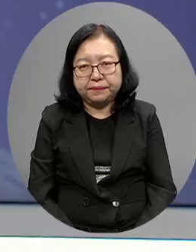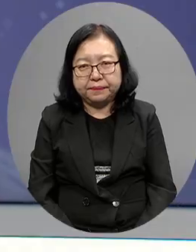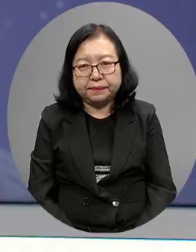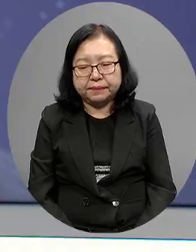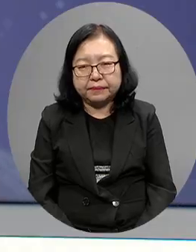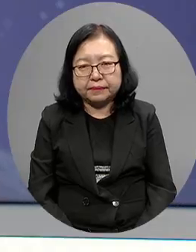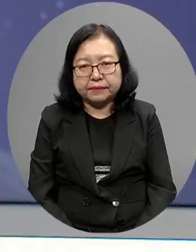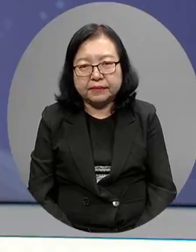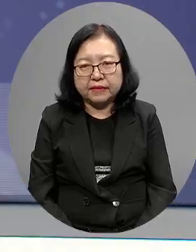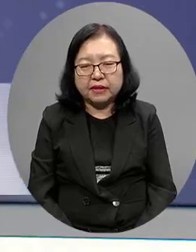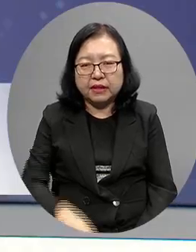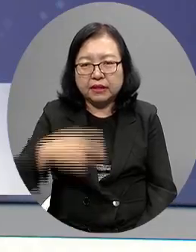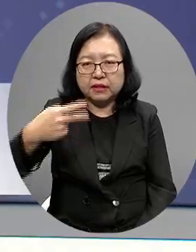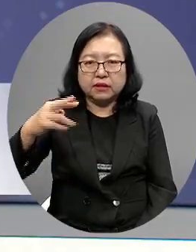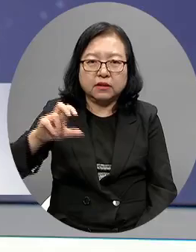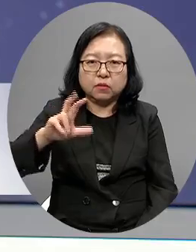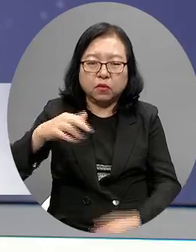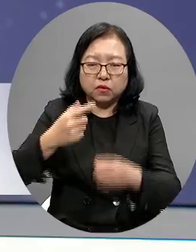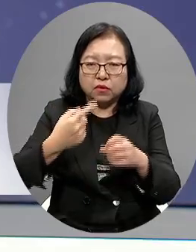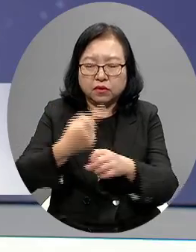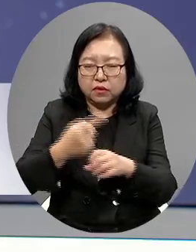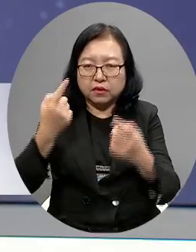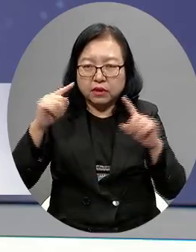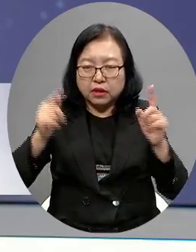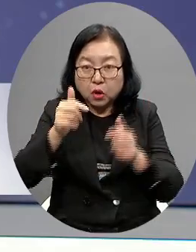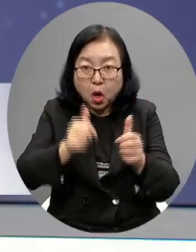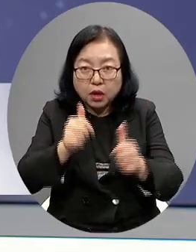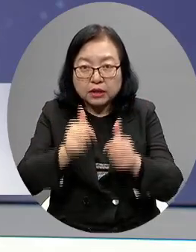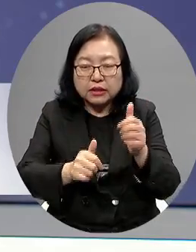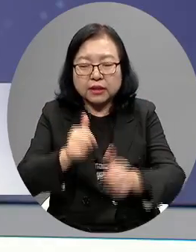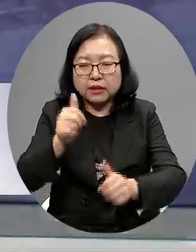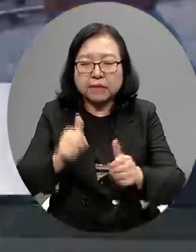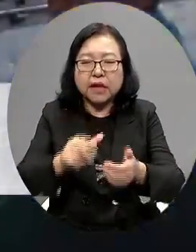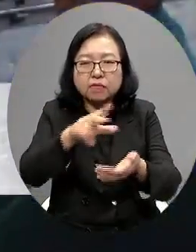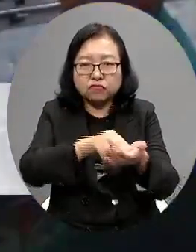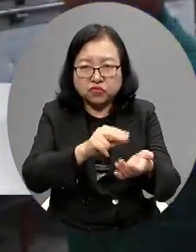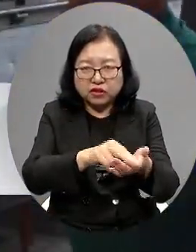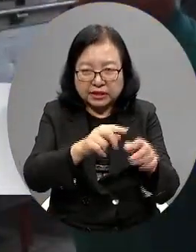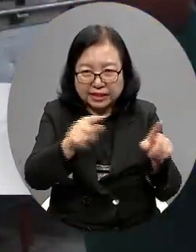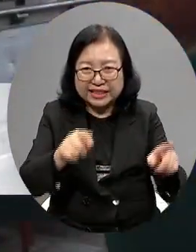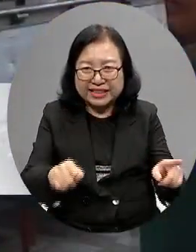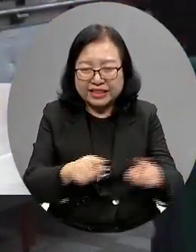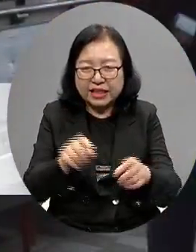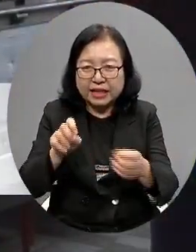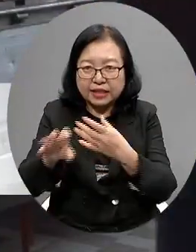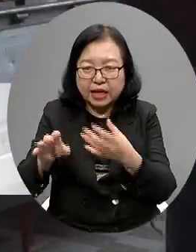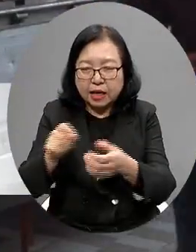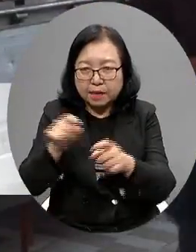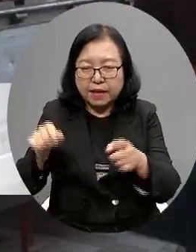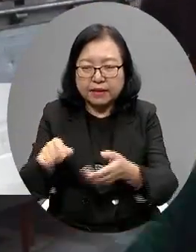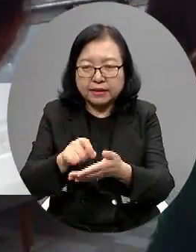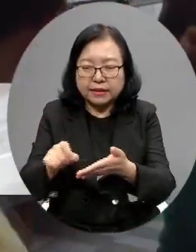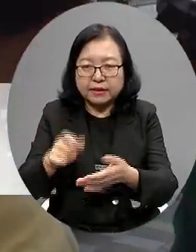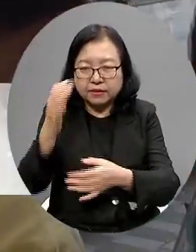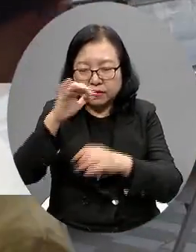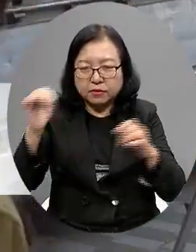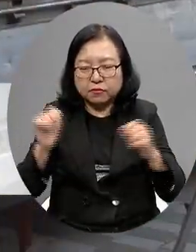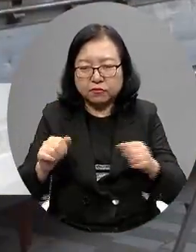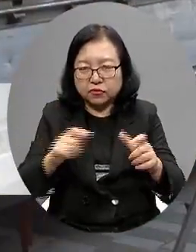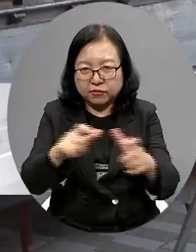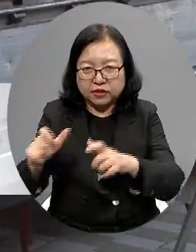송치했습니다 2025학년도 대학수학 능력 시험에 문제지와 답안지가 충북 다섯 개 시험